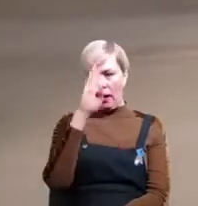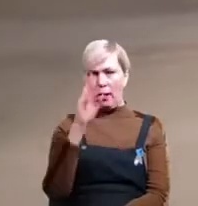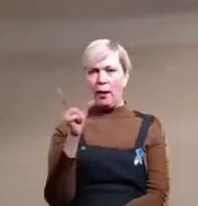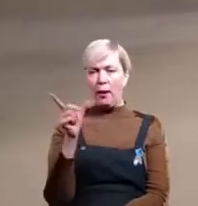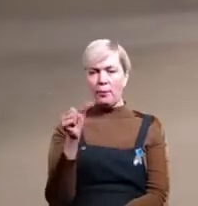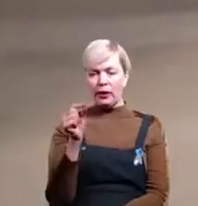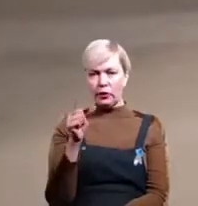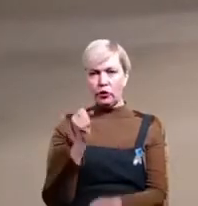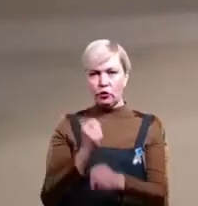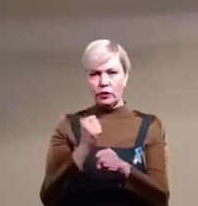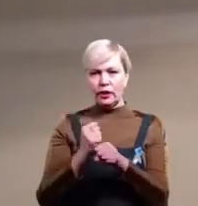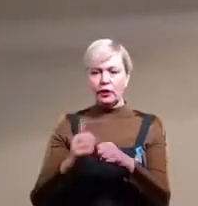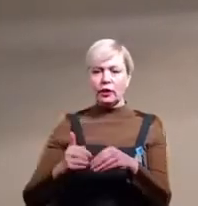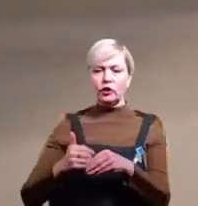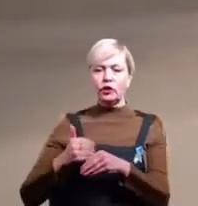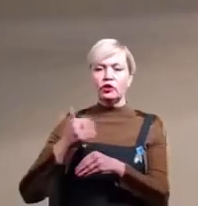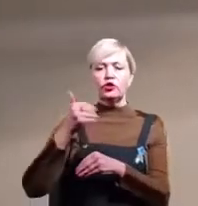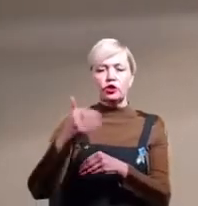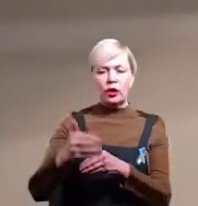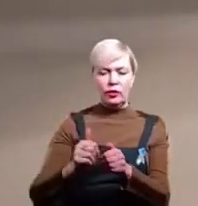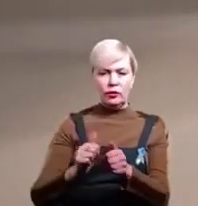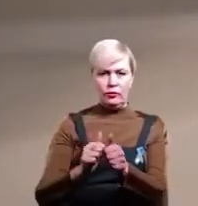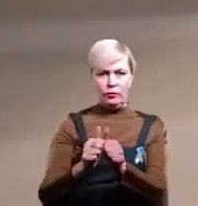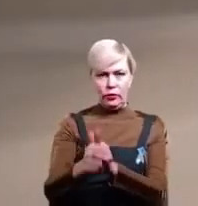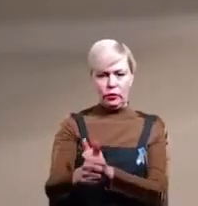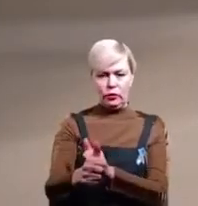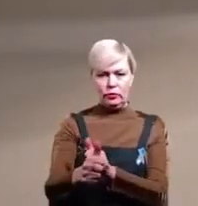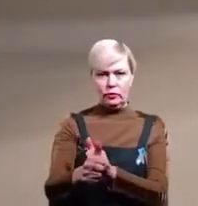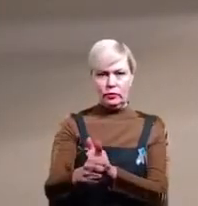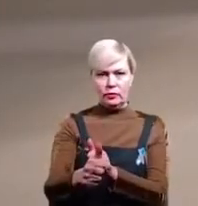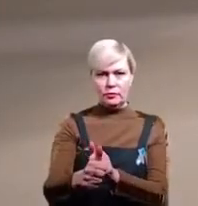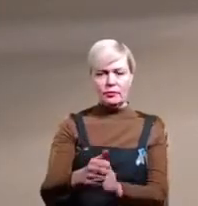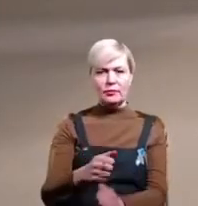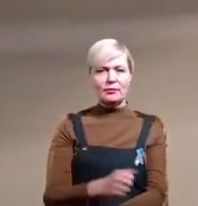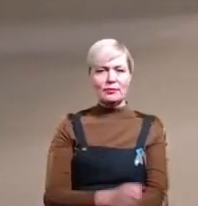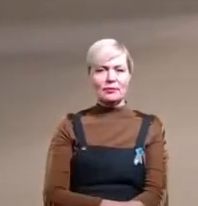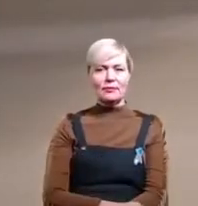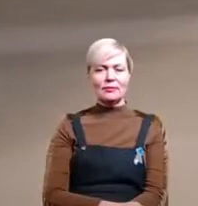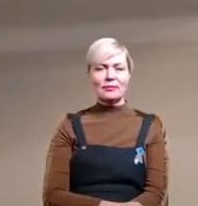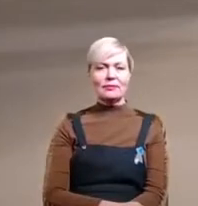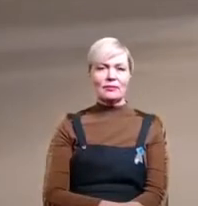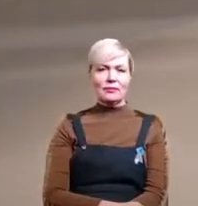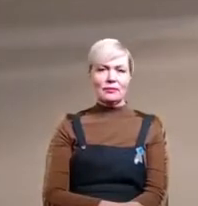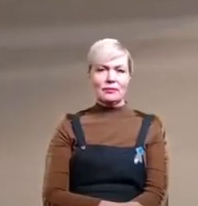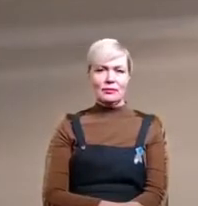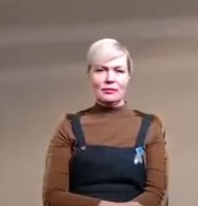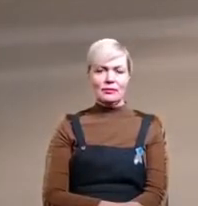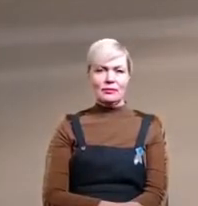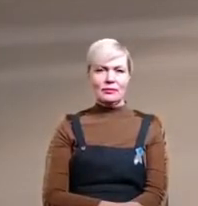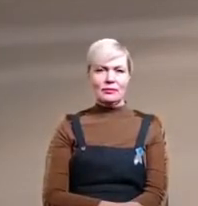Подошли. Да. Потом, а ну поднимай руки, поднимай. Бум.